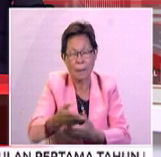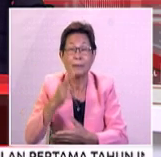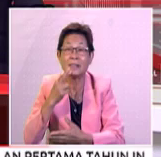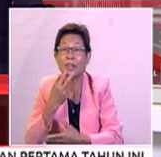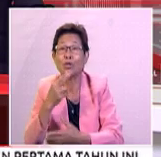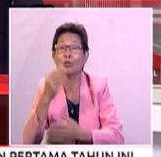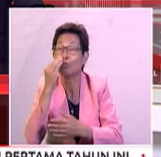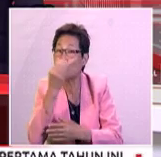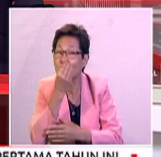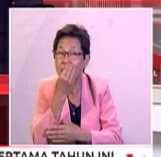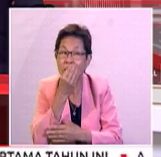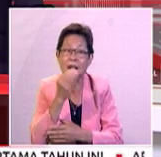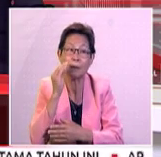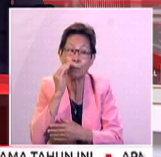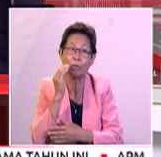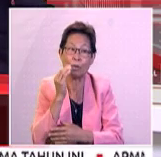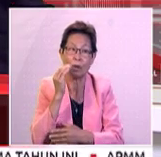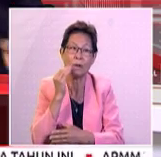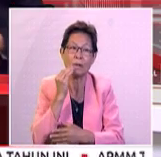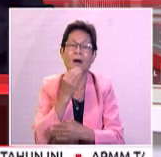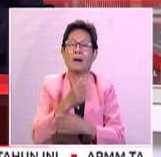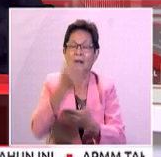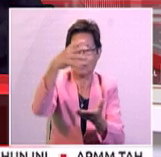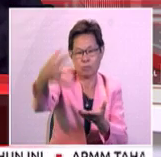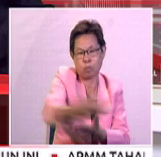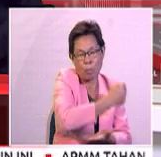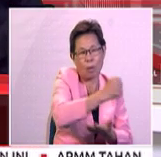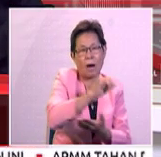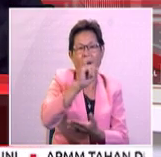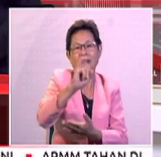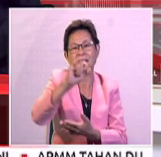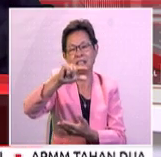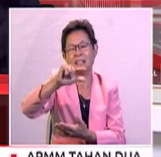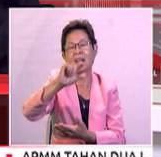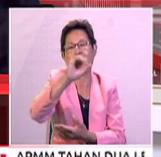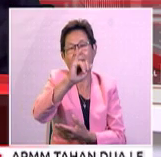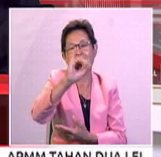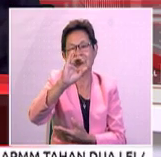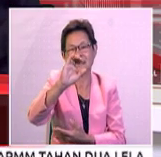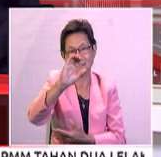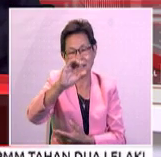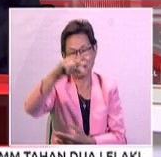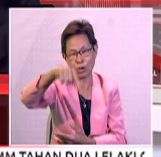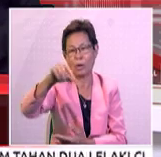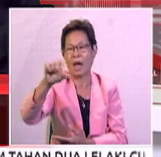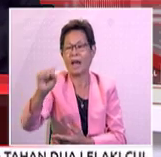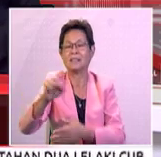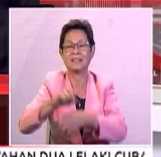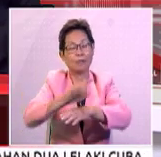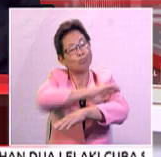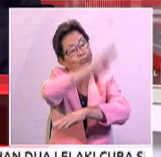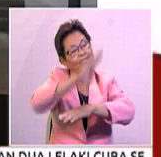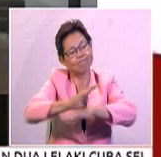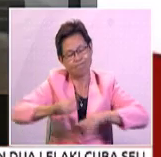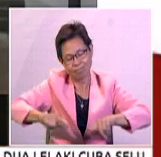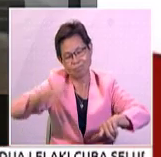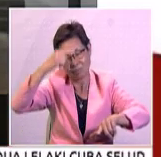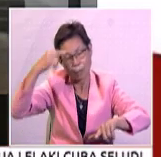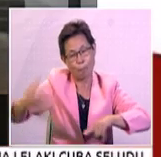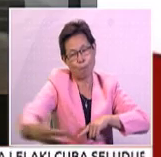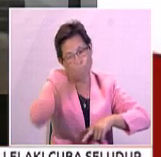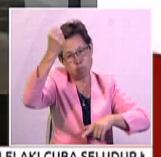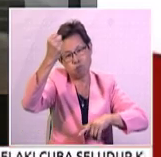di laluan Kompleks Imigresen, Kastam, Kuarantin dan Keselamatan ICQS Bukit Kayu Hitam.